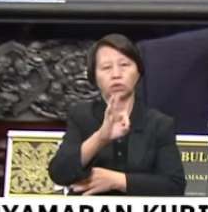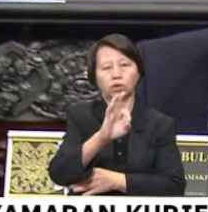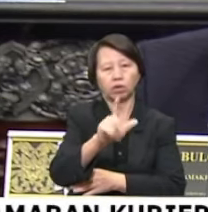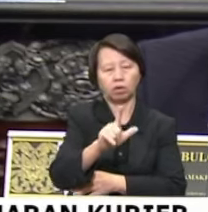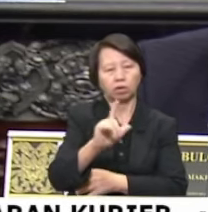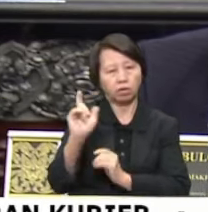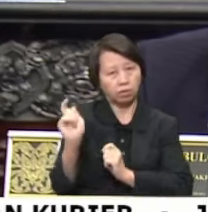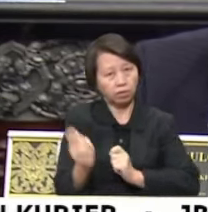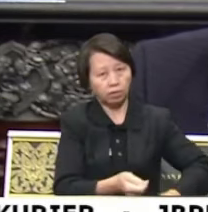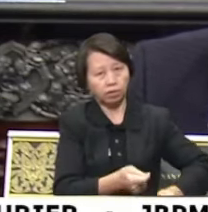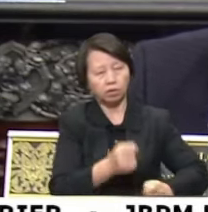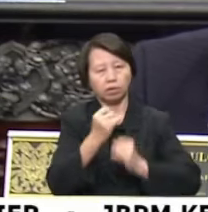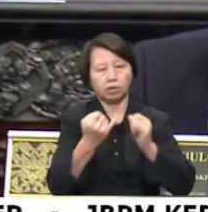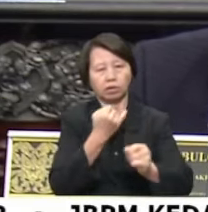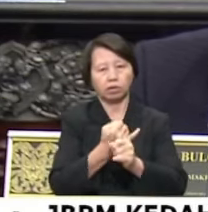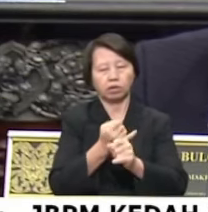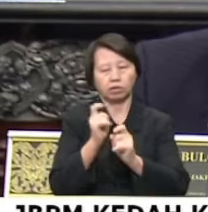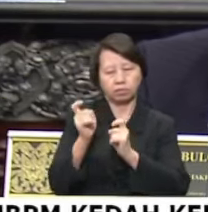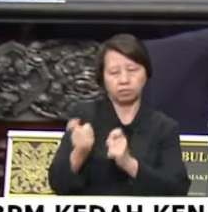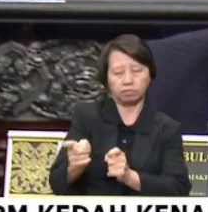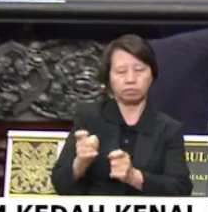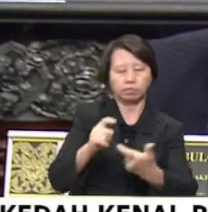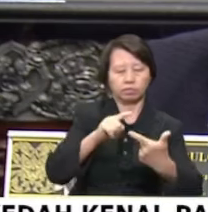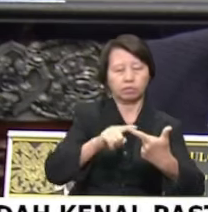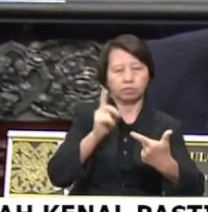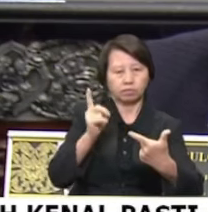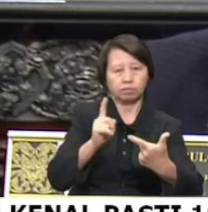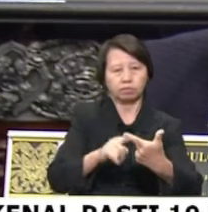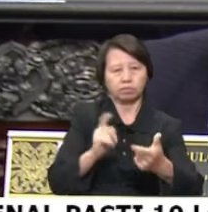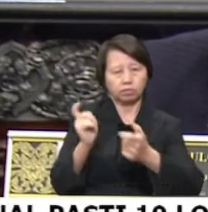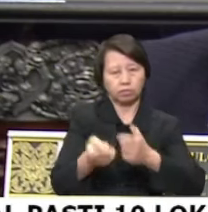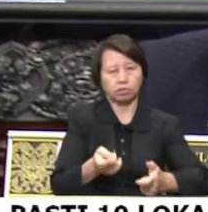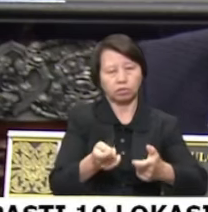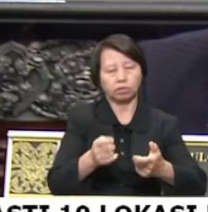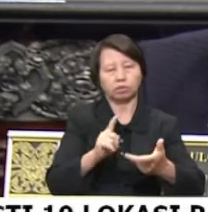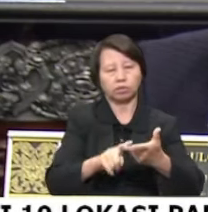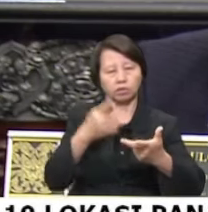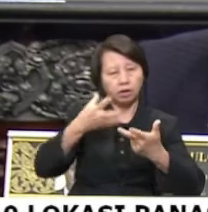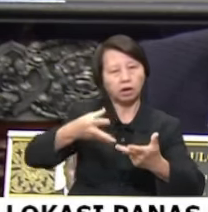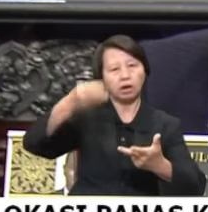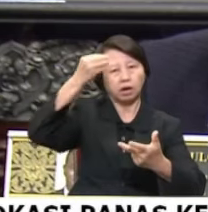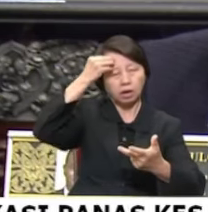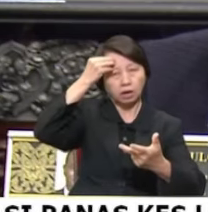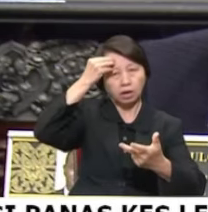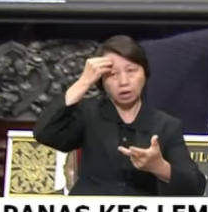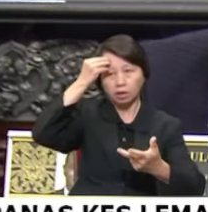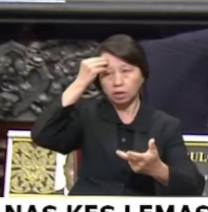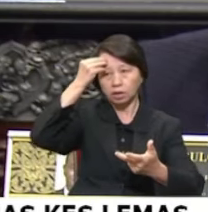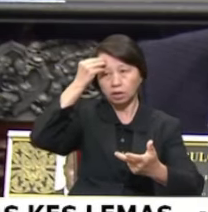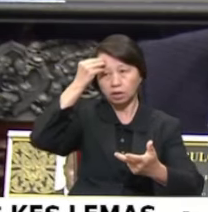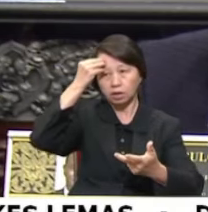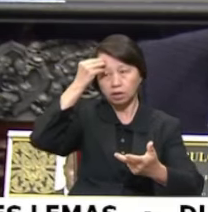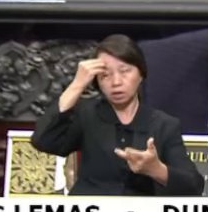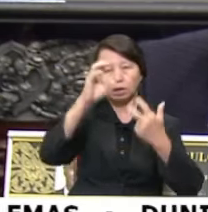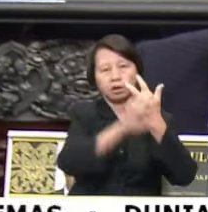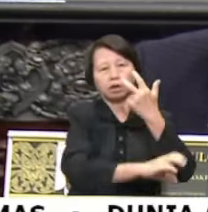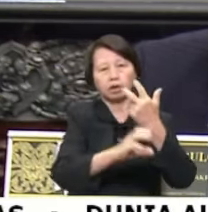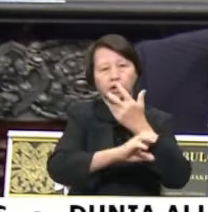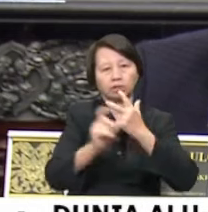the Inter-Agency Award oleh Gov Insider dan Learning Pioneer Country